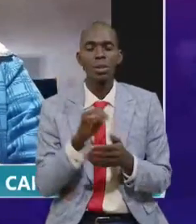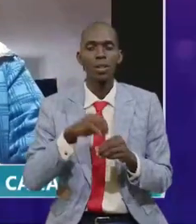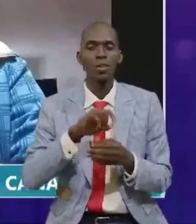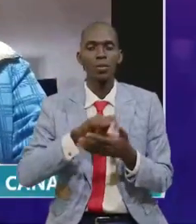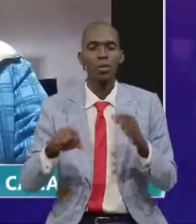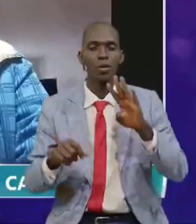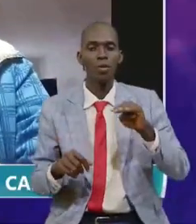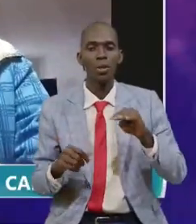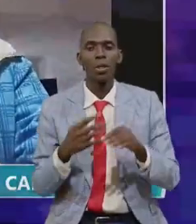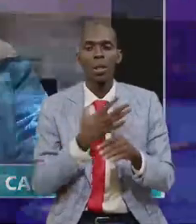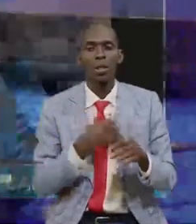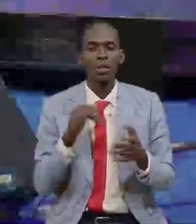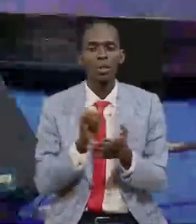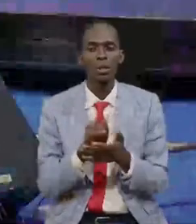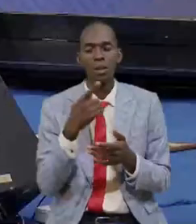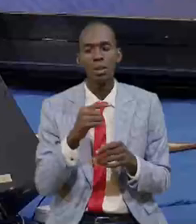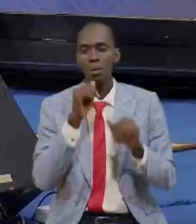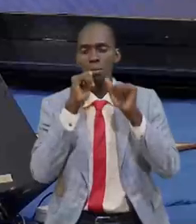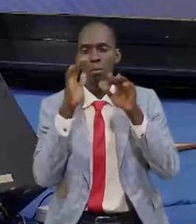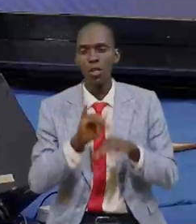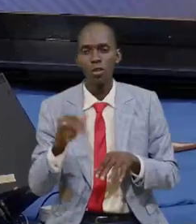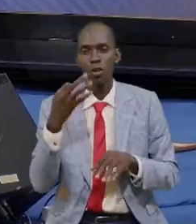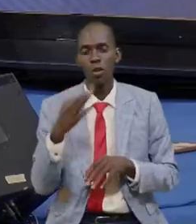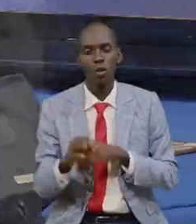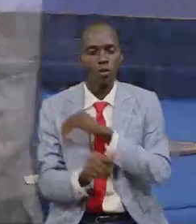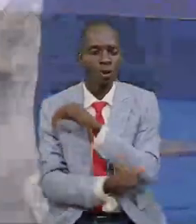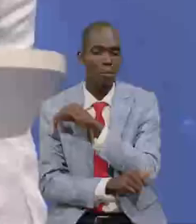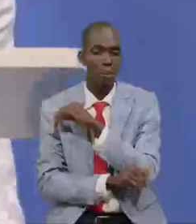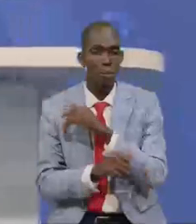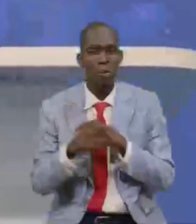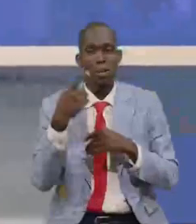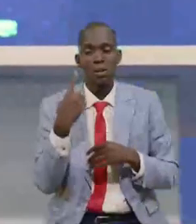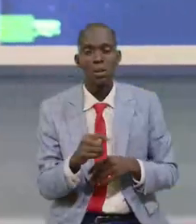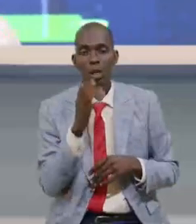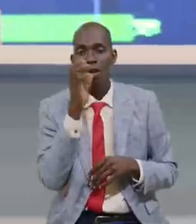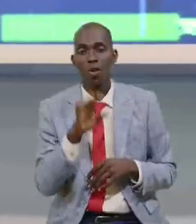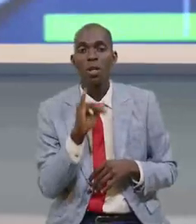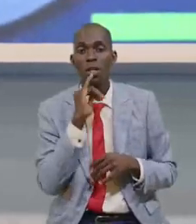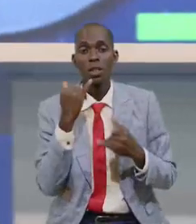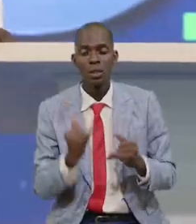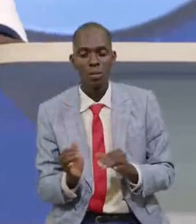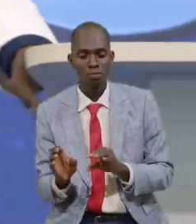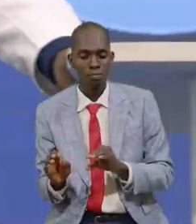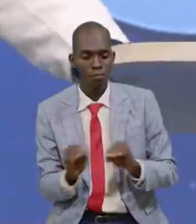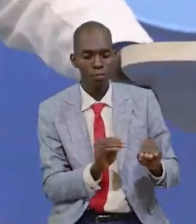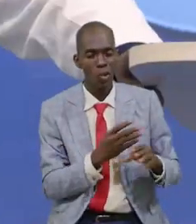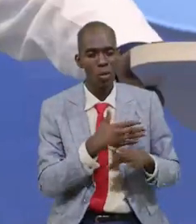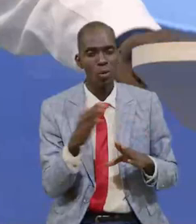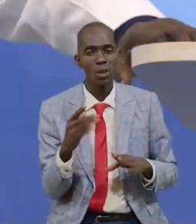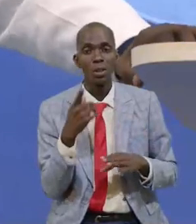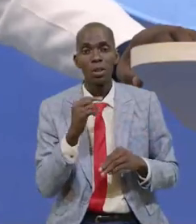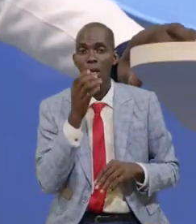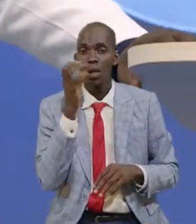verset 14, afin que la bénédiction d'Abraham, la malédiction était mise à part,